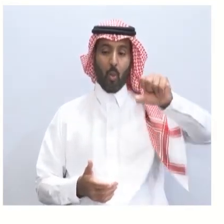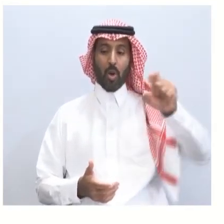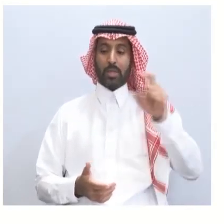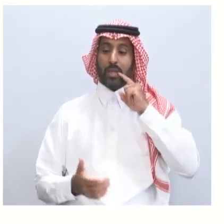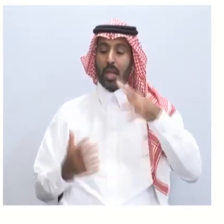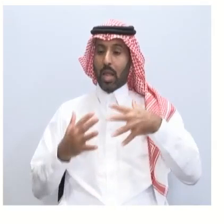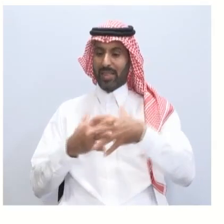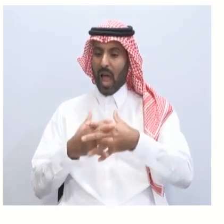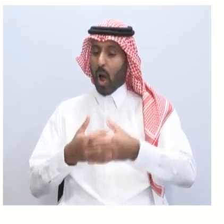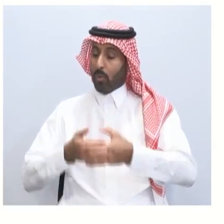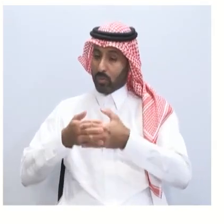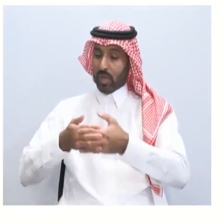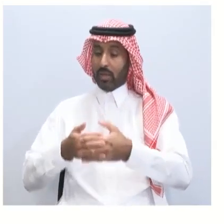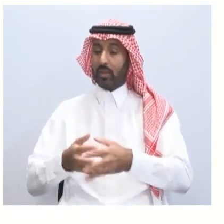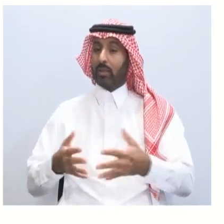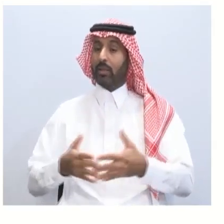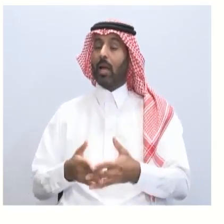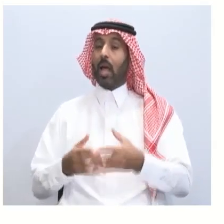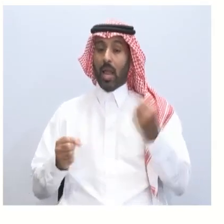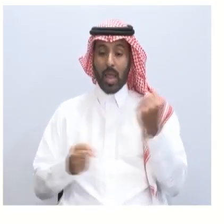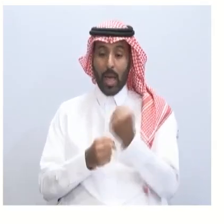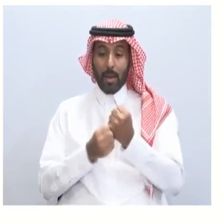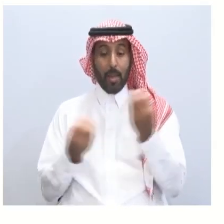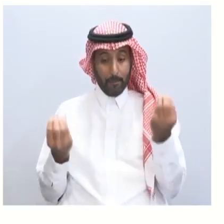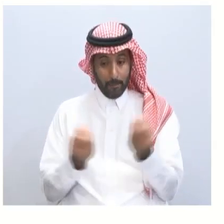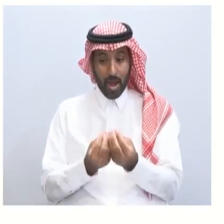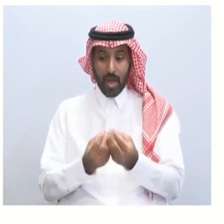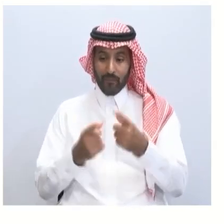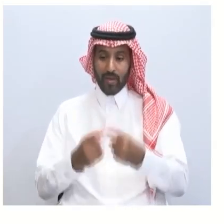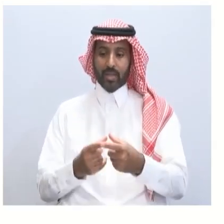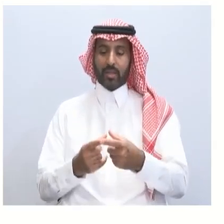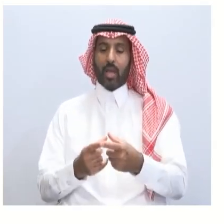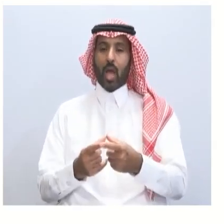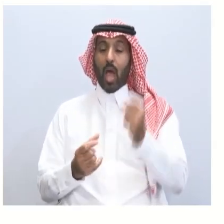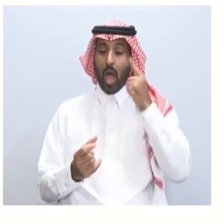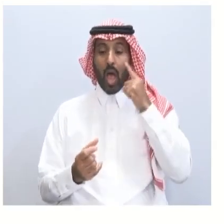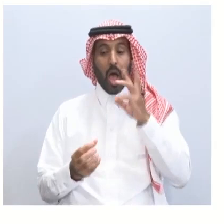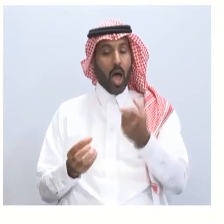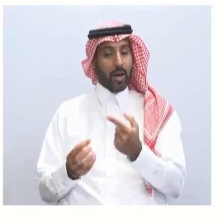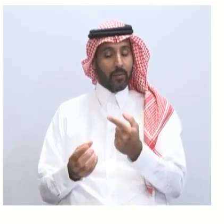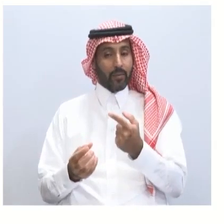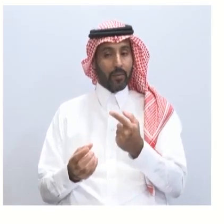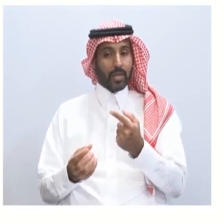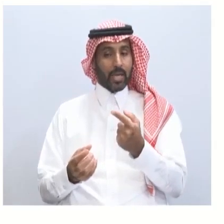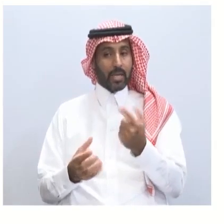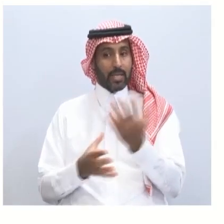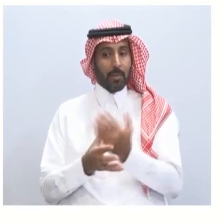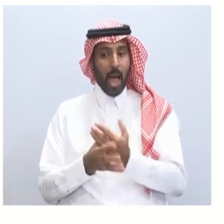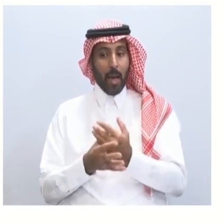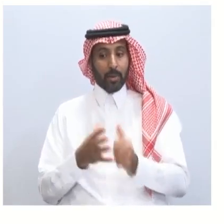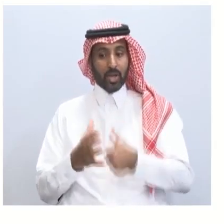اعرف مفهوم العمل ضمن فريق رابعا ان استنتج عوامل نجاح